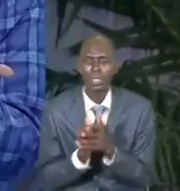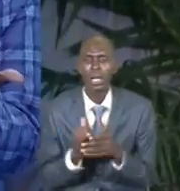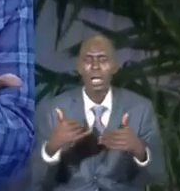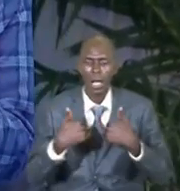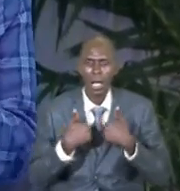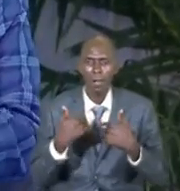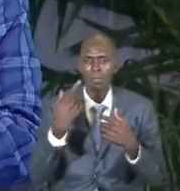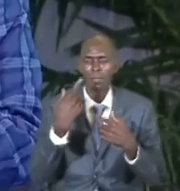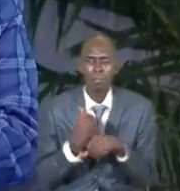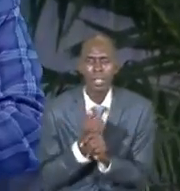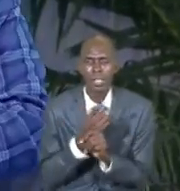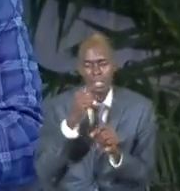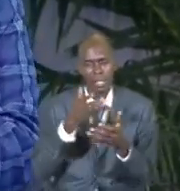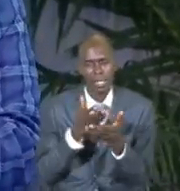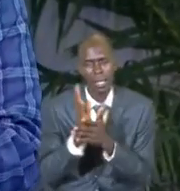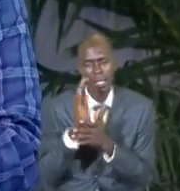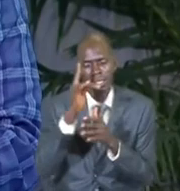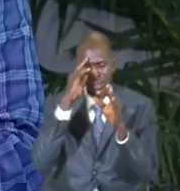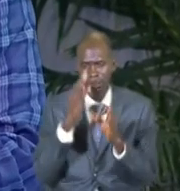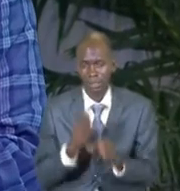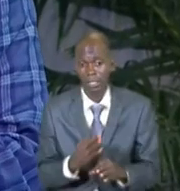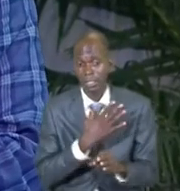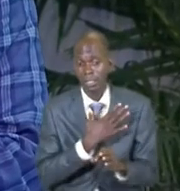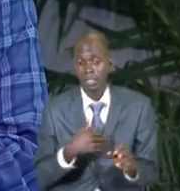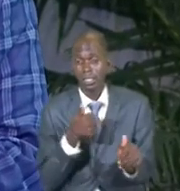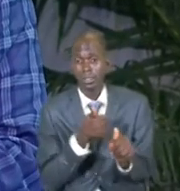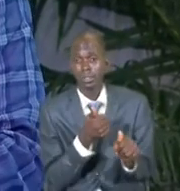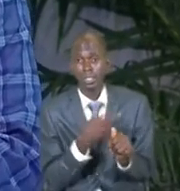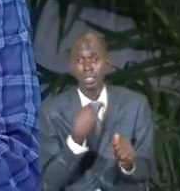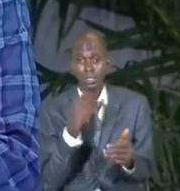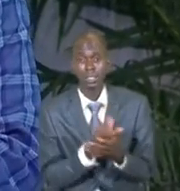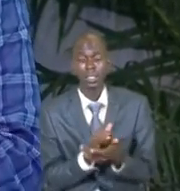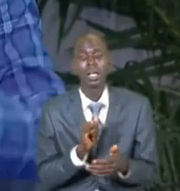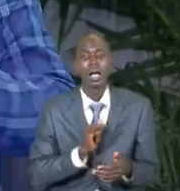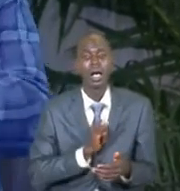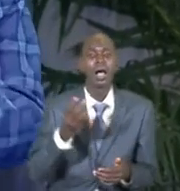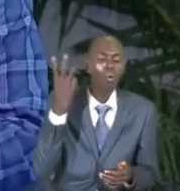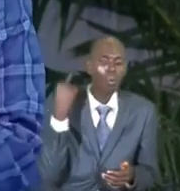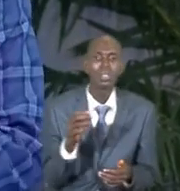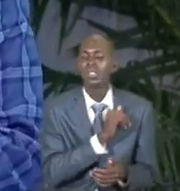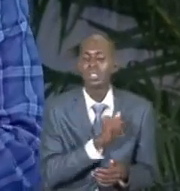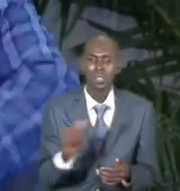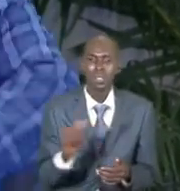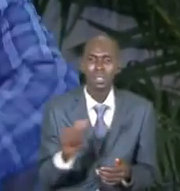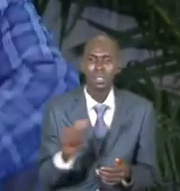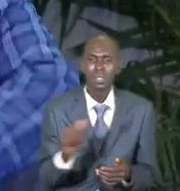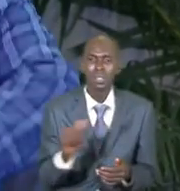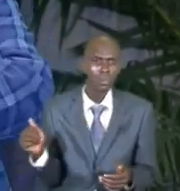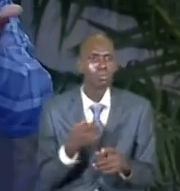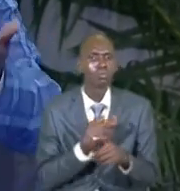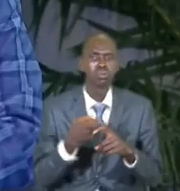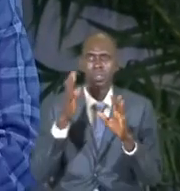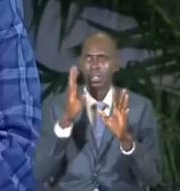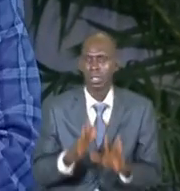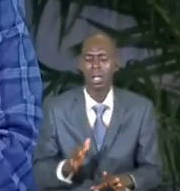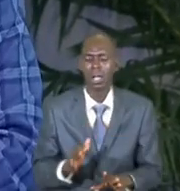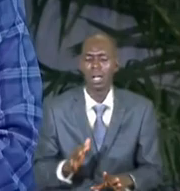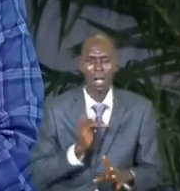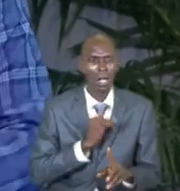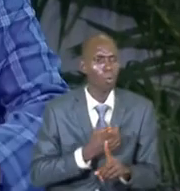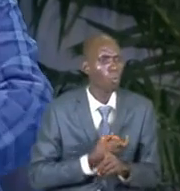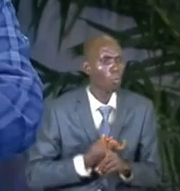ndụ ha. Ya onwe ya sị, abụ m onye nsogbu, anya megburu m ndị mmadụ, amere m ka ha ghara inwe obi